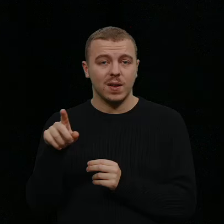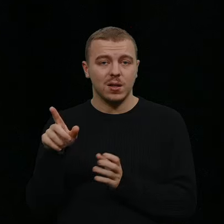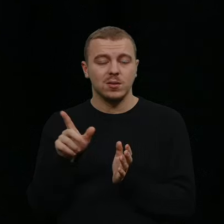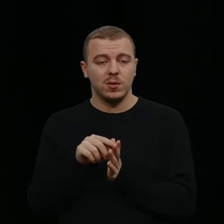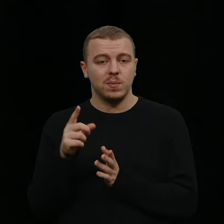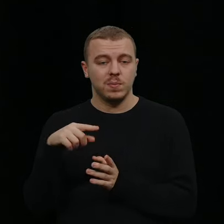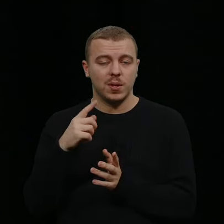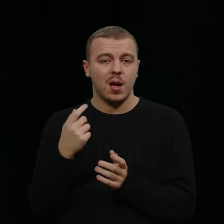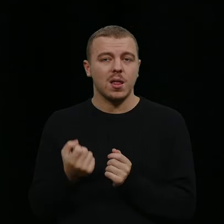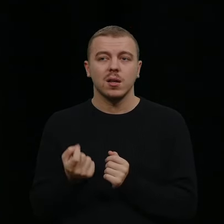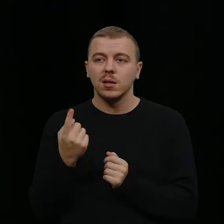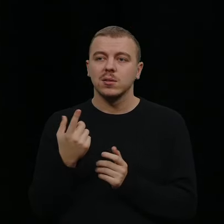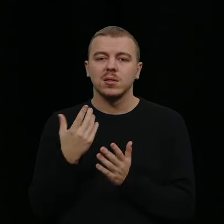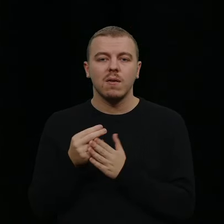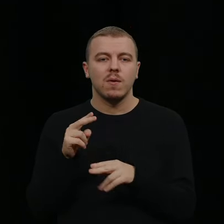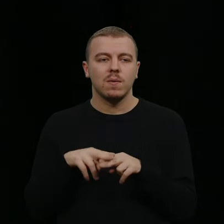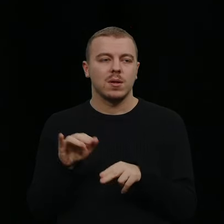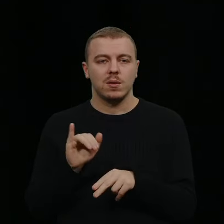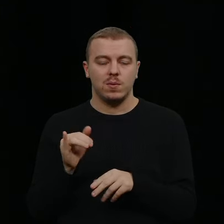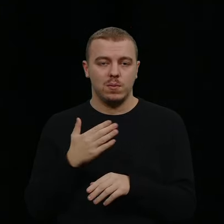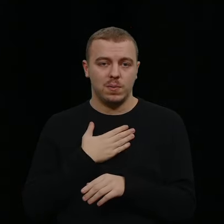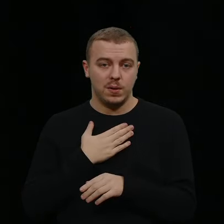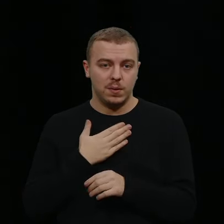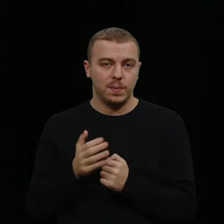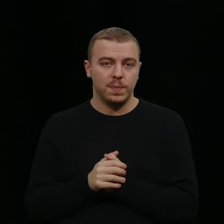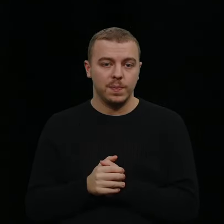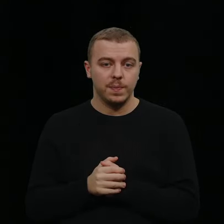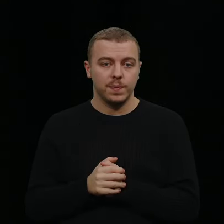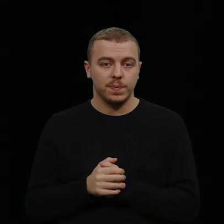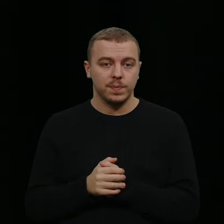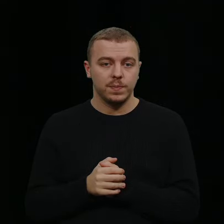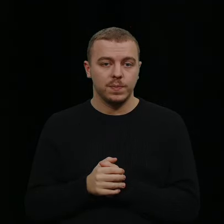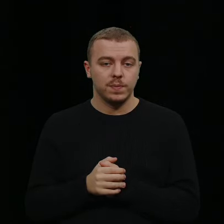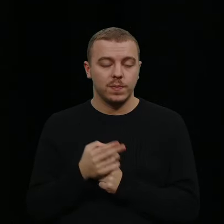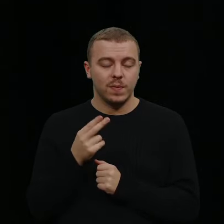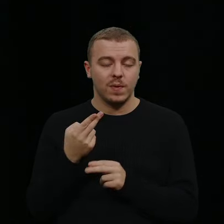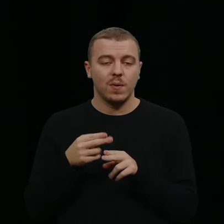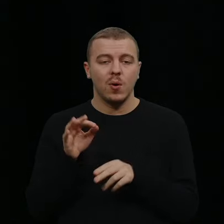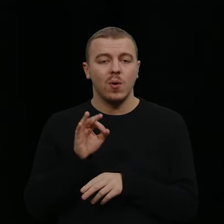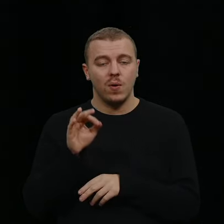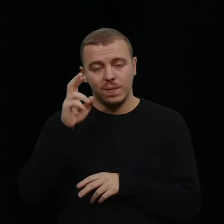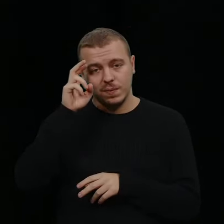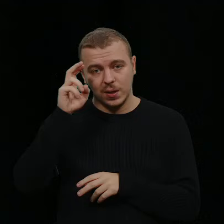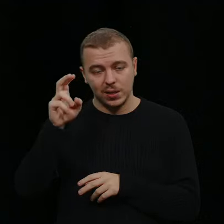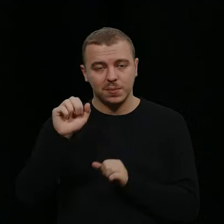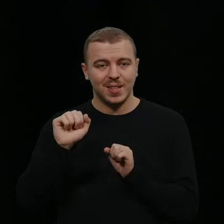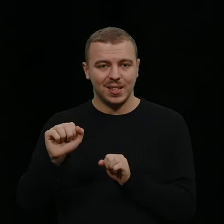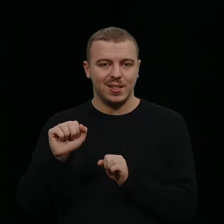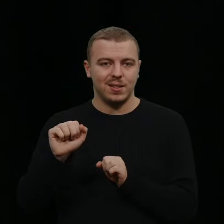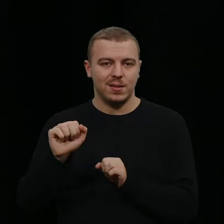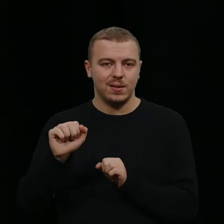turim atrasti savo vietą būtent valstybės